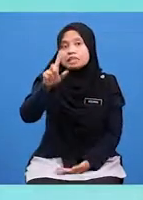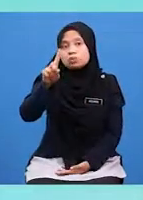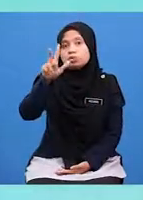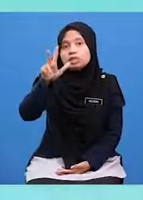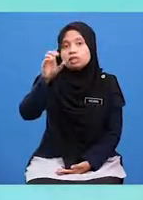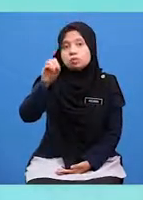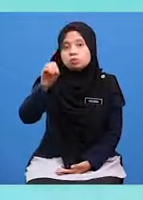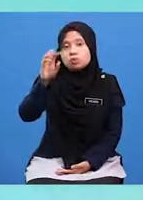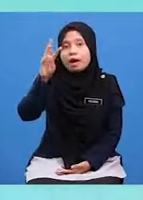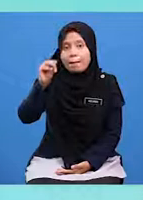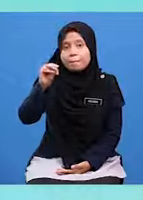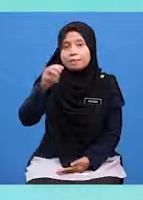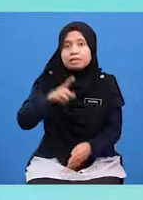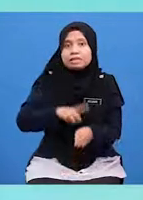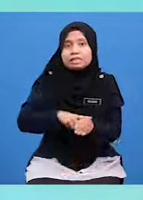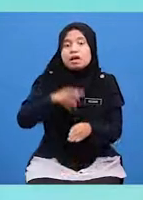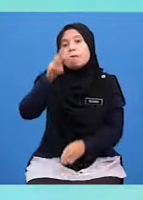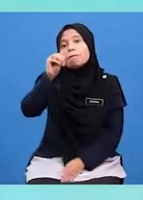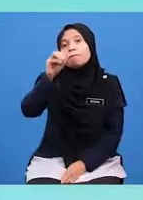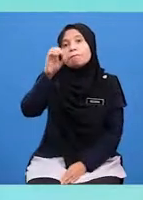Masihi di Bandar Tanjah, Morocco.